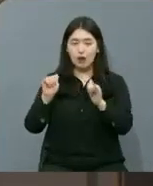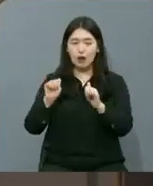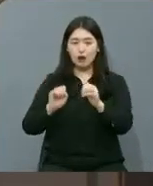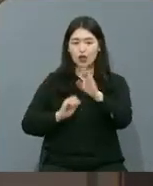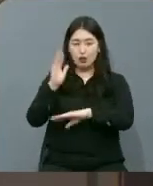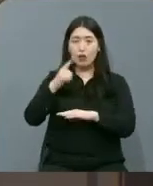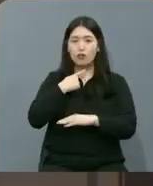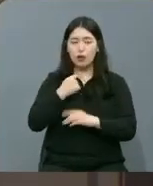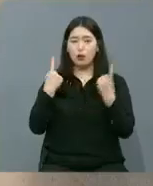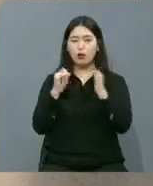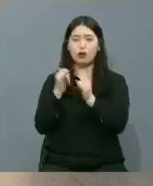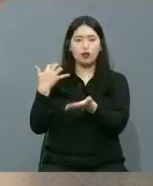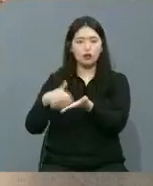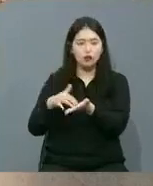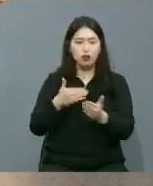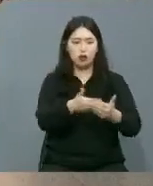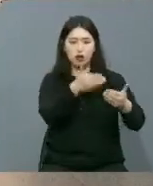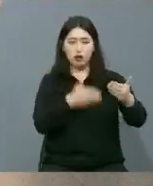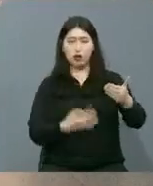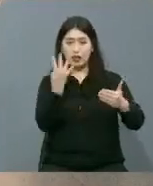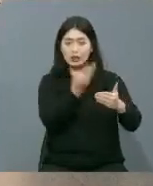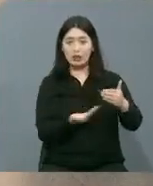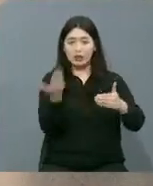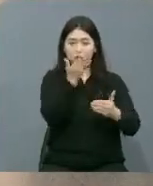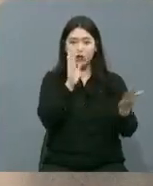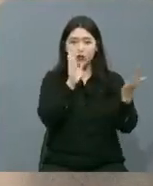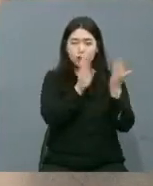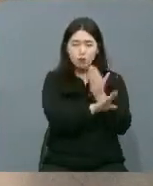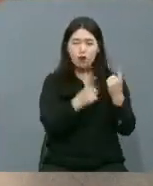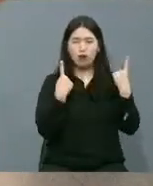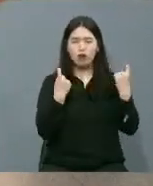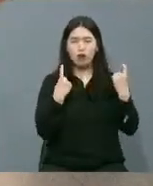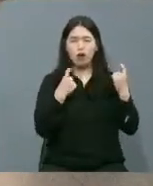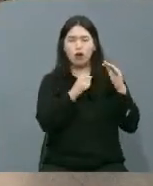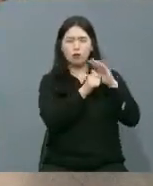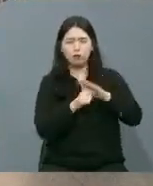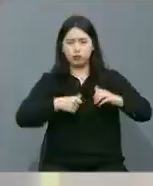수는 거리 두기가 4단계로 격상된 후 여행 자제 분위기